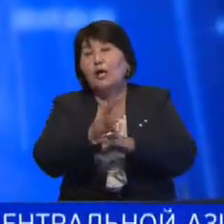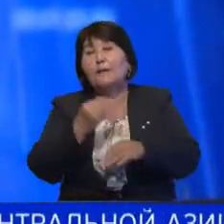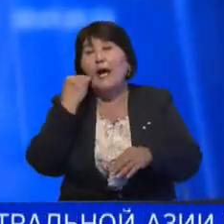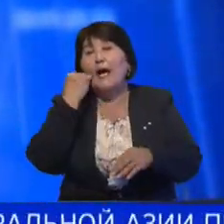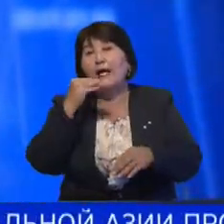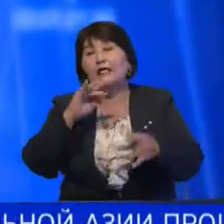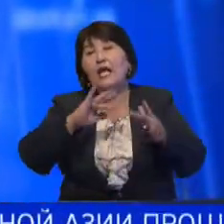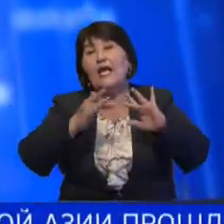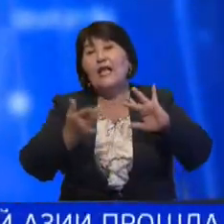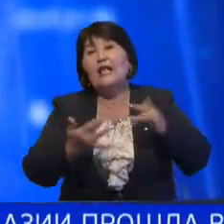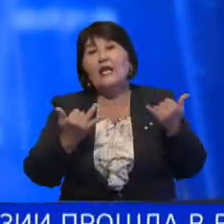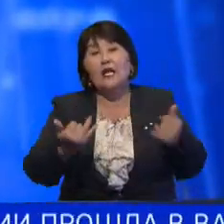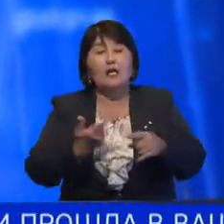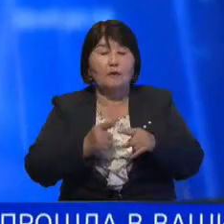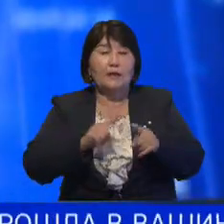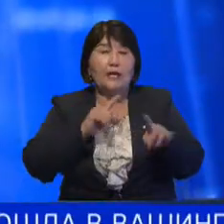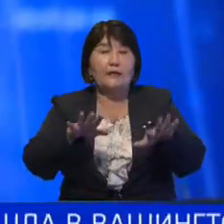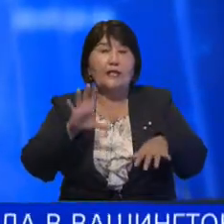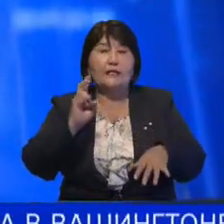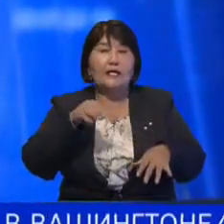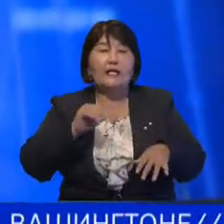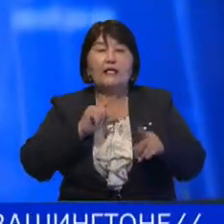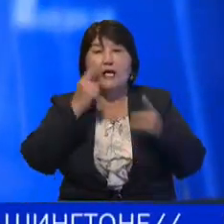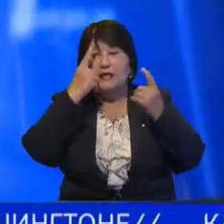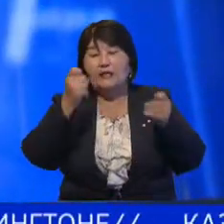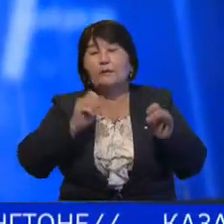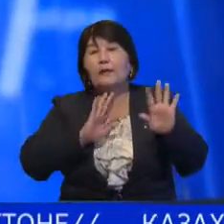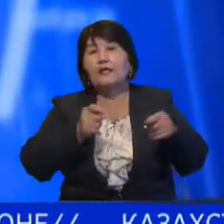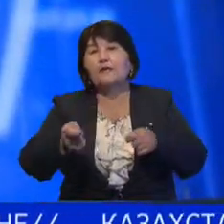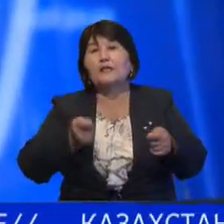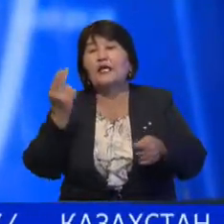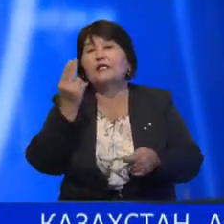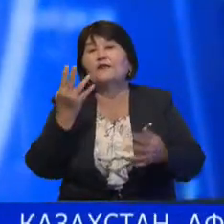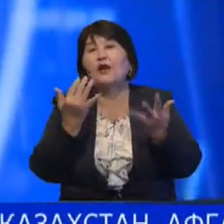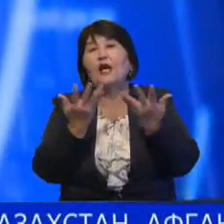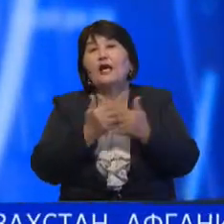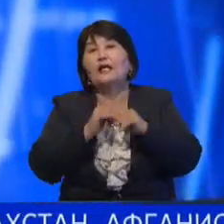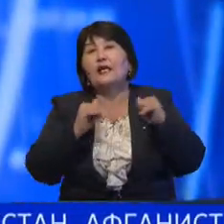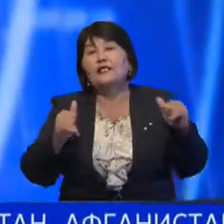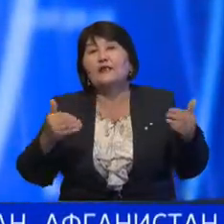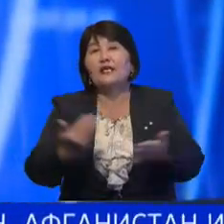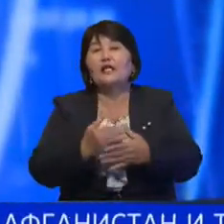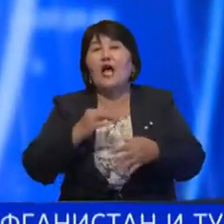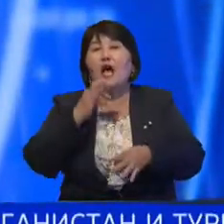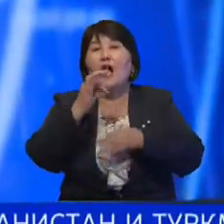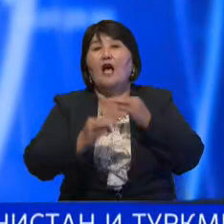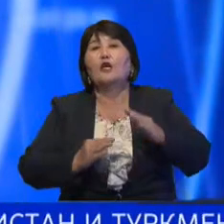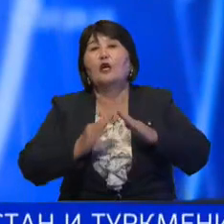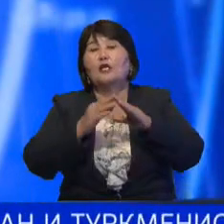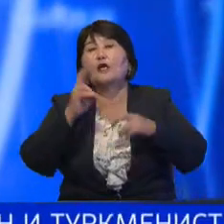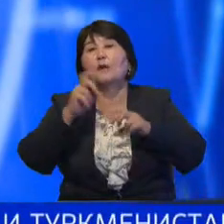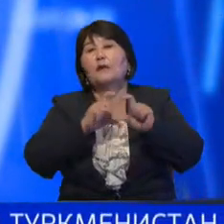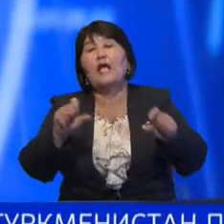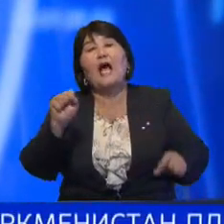качественным интернетом об этом На заседании Сената сообщил заместитель министра цифрового развития инновации и аэрокосмической промышленности